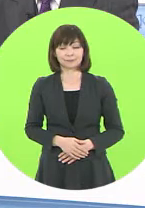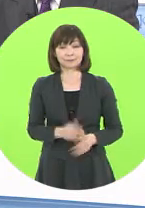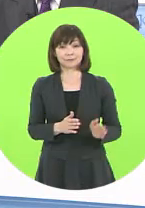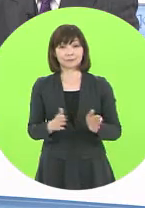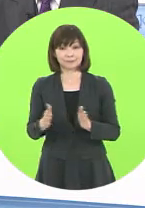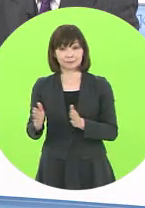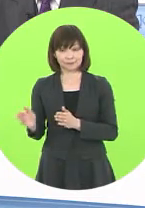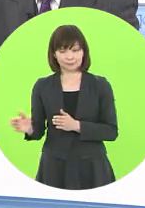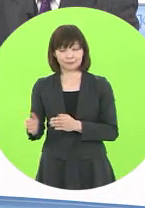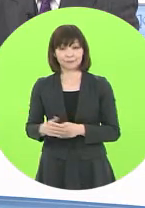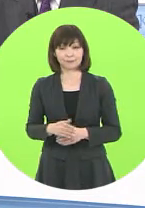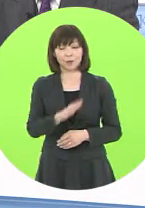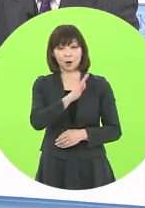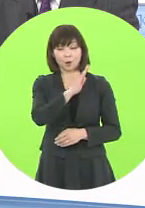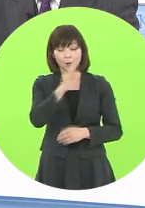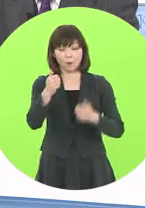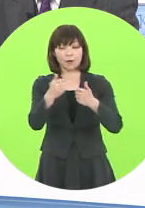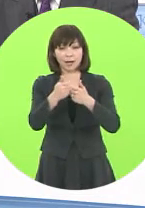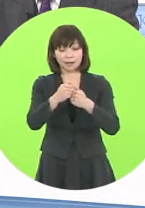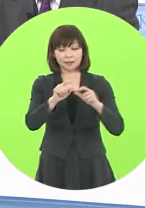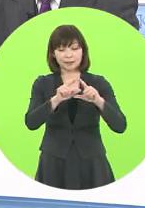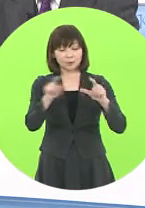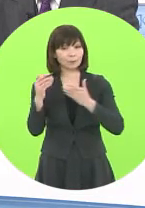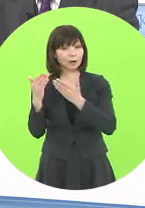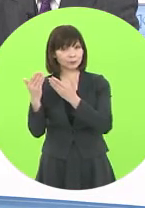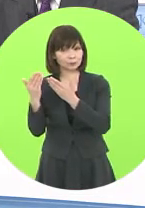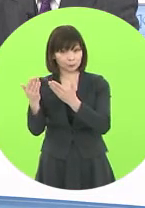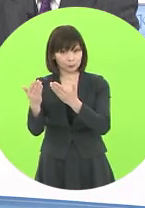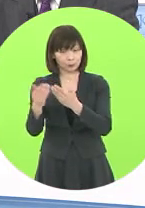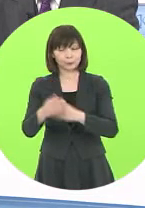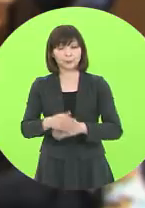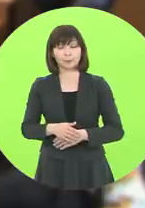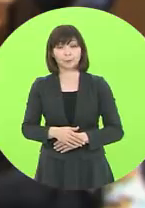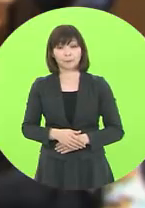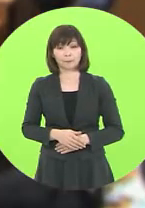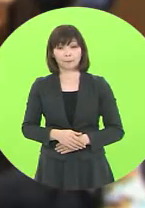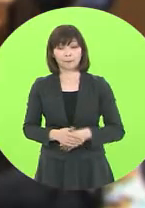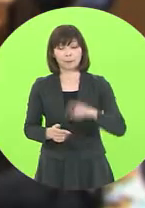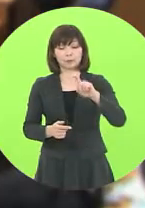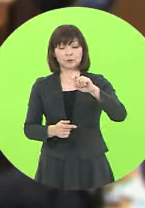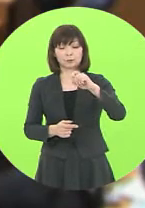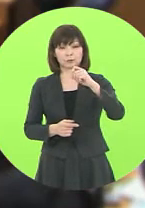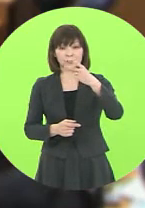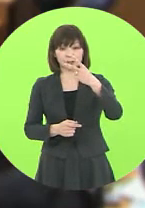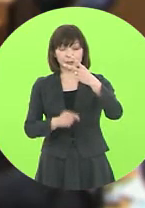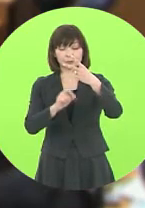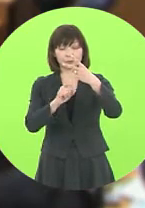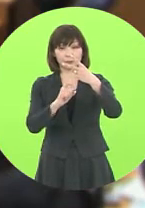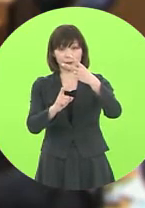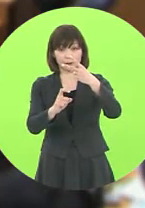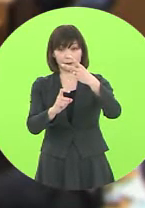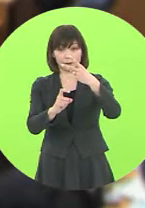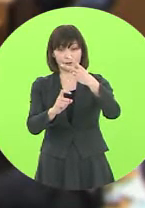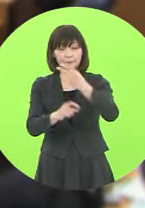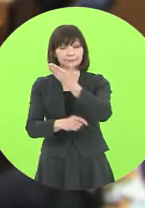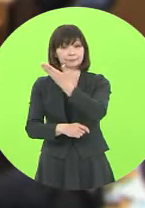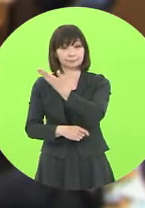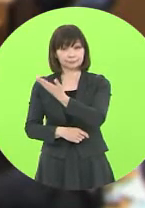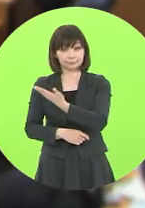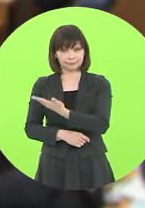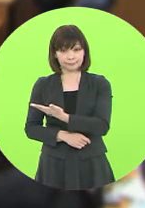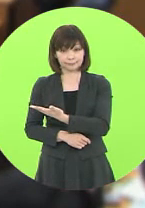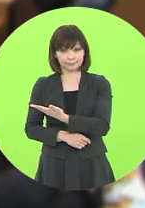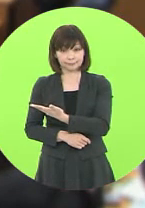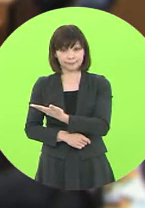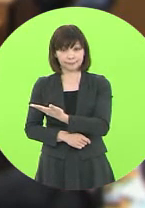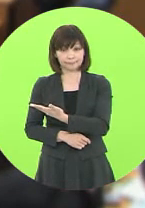それでは本会議の一般質問に戻ります。12月10日に行われたこちらの3つの質